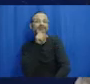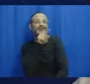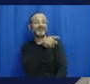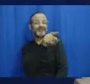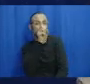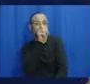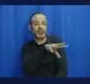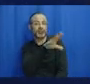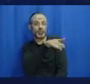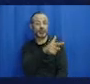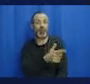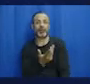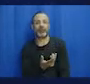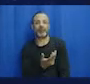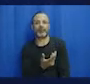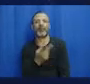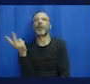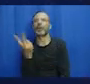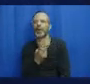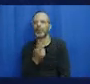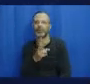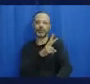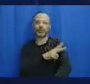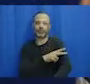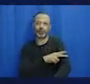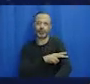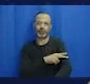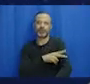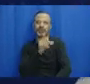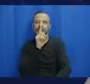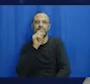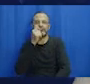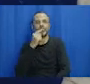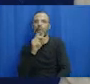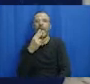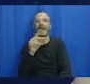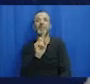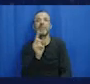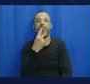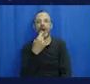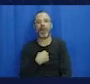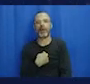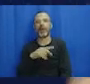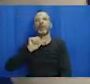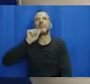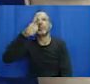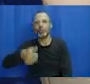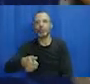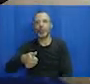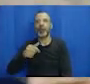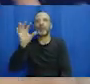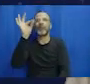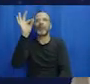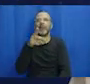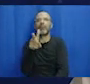لفلان عنده سلاح. طبعا المفروض الشرطه تكتم على الخبر، ما تقولش مين اللي قال مزبوط. ثاني يوم سبحان الله بيجي